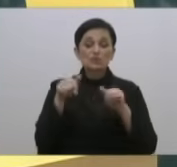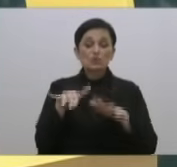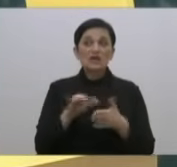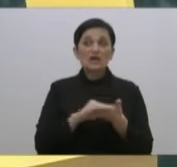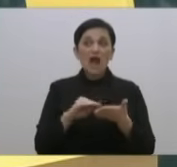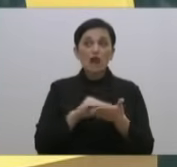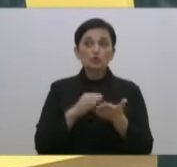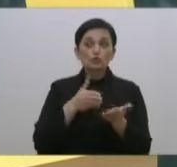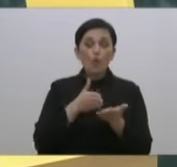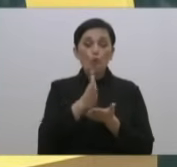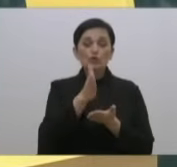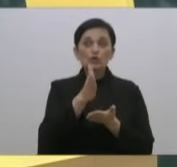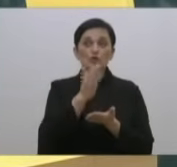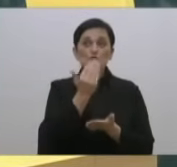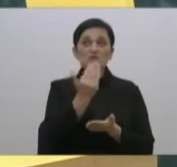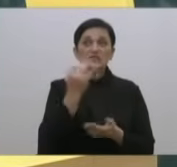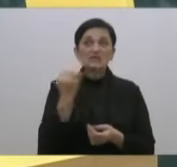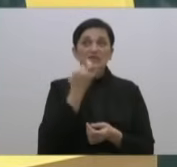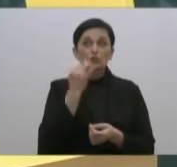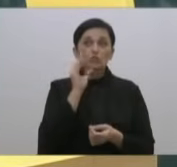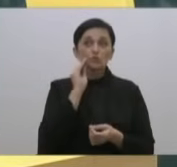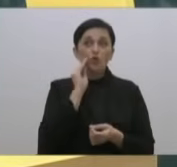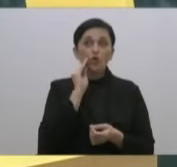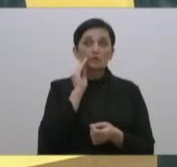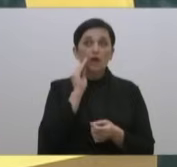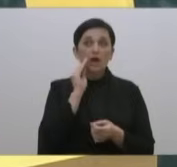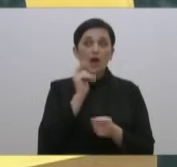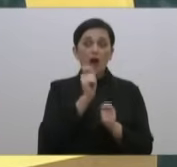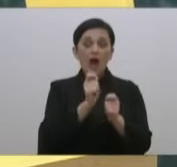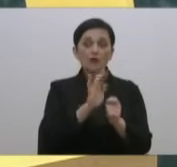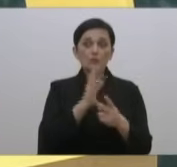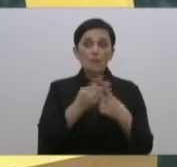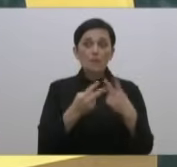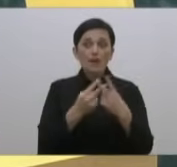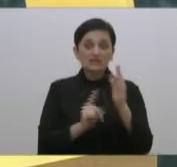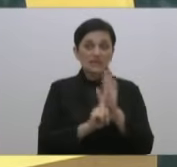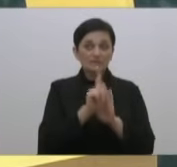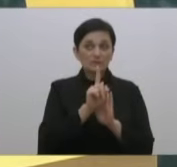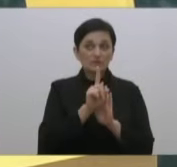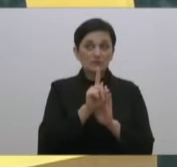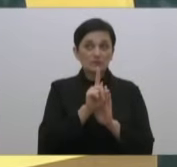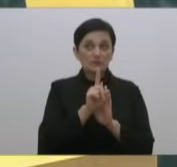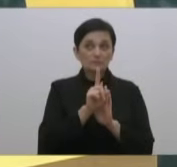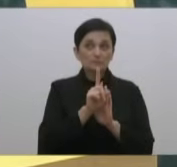გადაწყვეტილება ორიენტირებული იყო სწორედ მის ინტერესებზე, როდესაც არ შეუფარდა პატიმრობა თავდაპირველად.